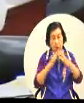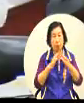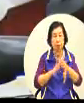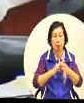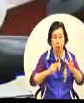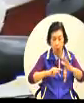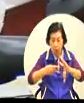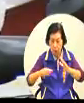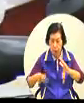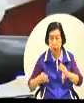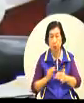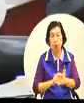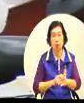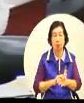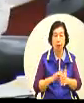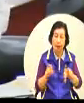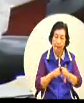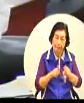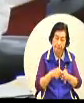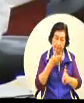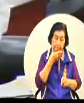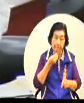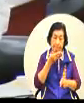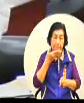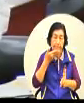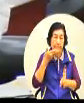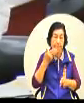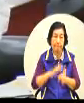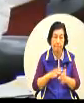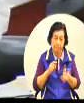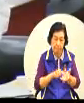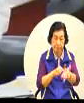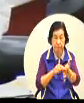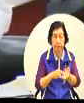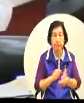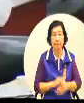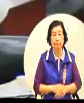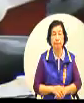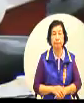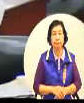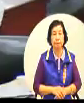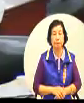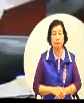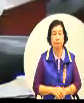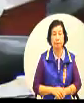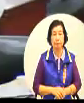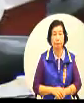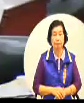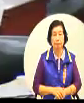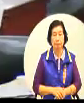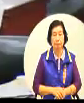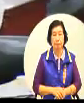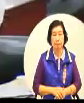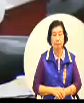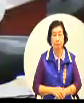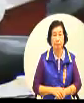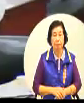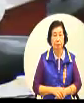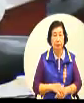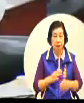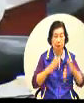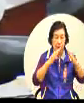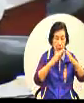一般的福利申请。 也包括我们都会区的